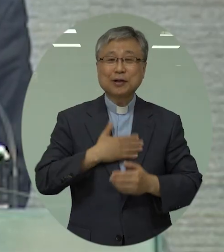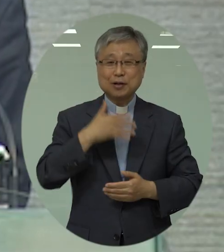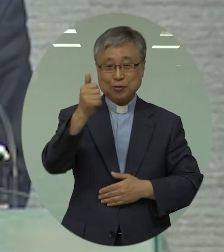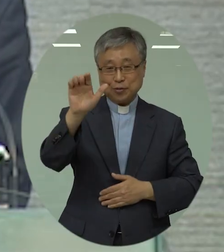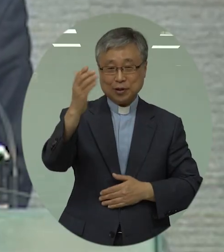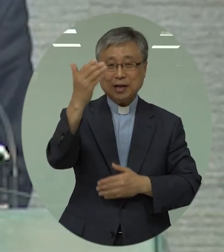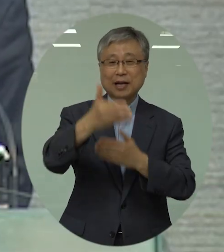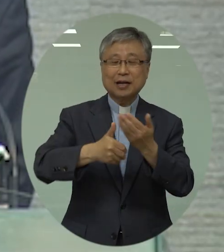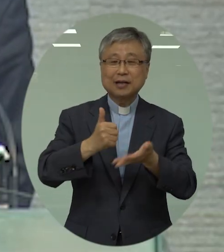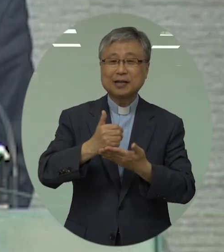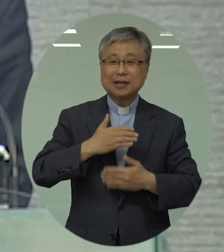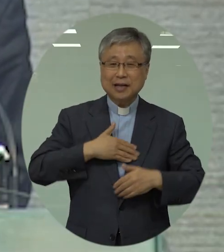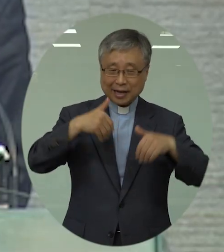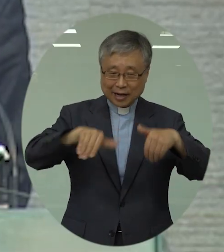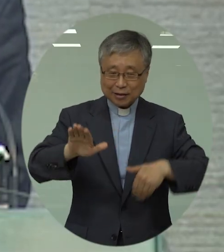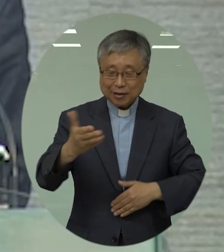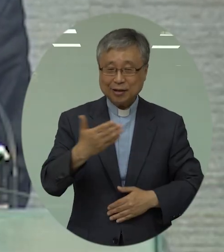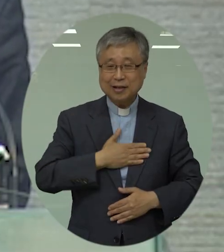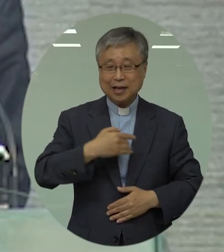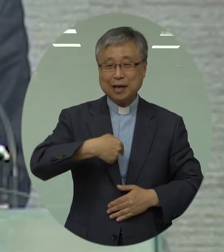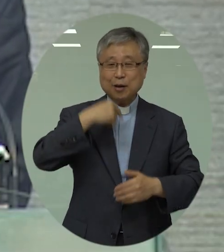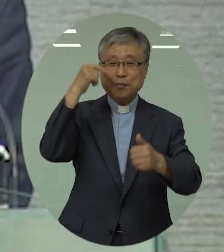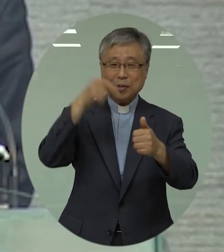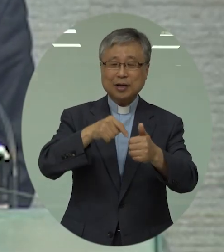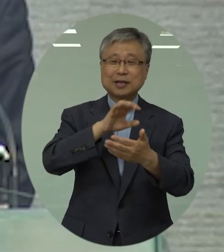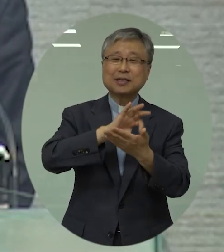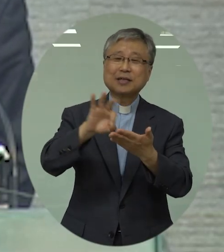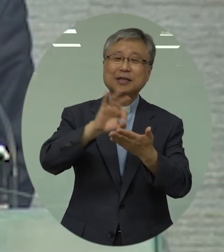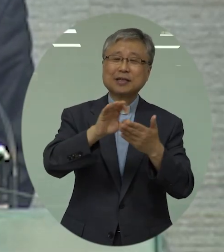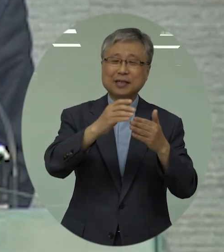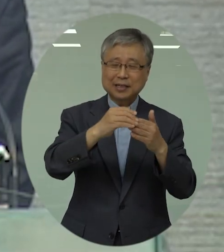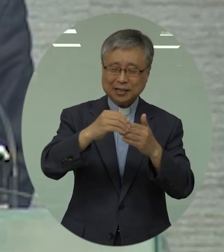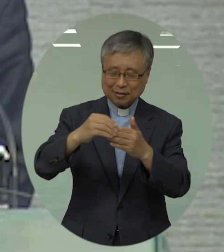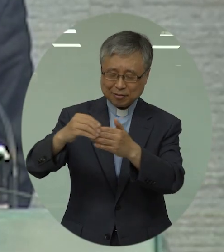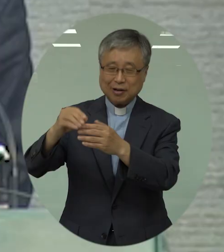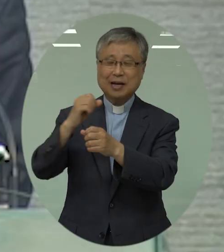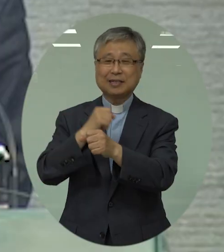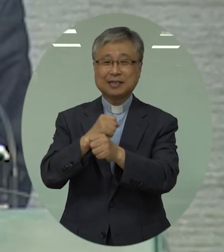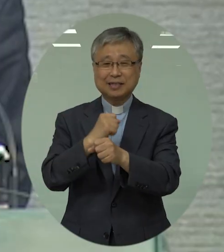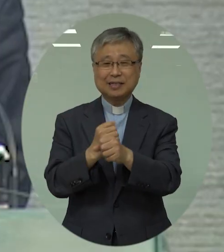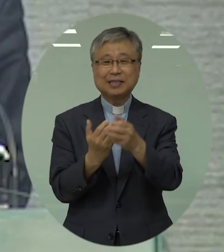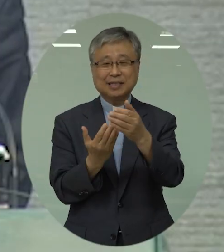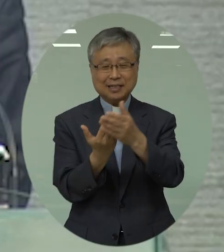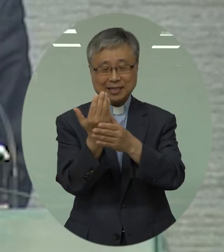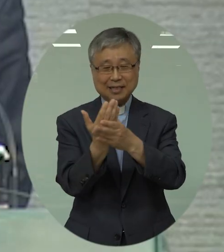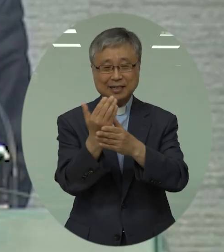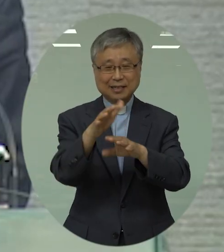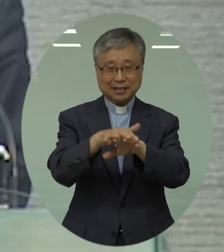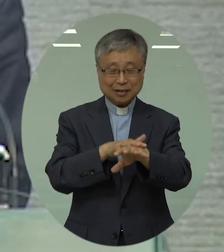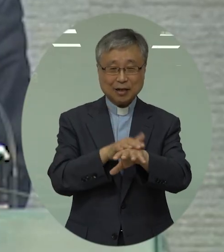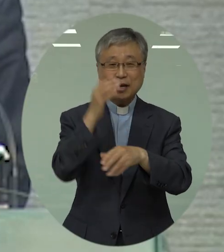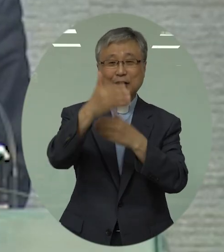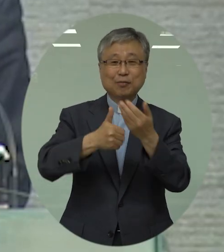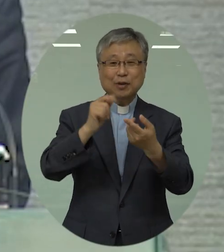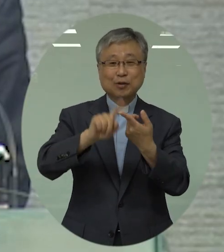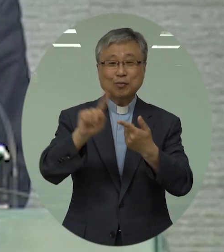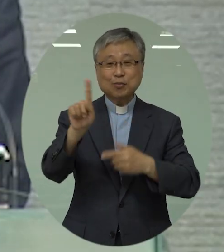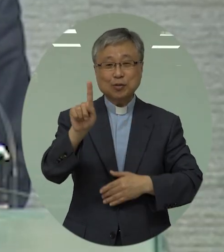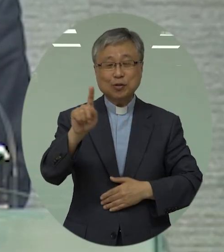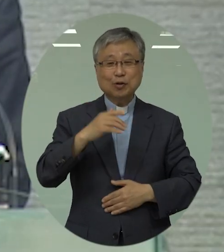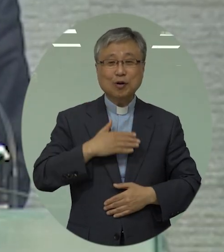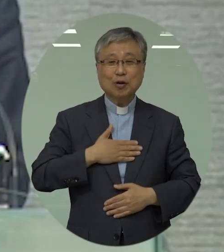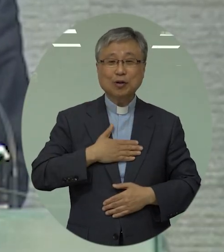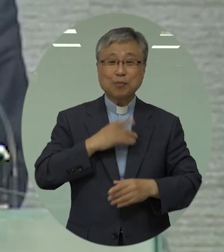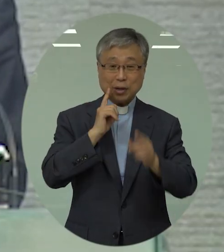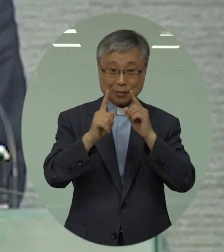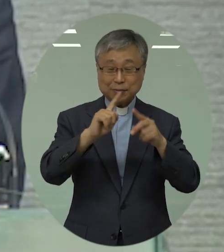되신 하나님이 하인된 나에게 명하시는 적용을 이끌어내는 틀. 이제 하나님에 대해서 뭘 생각하느냐 하면 어떤